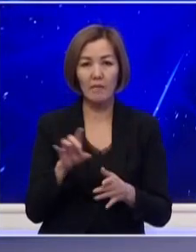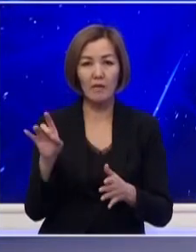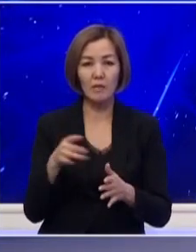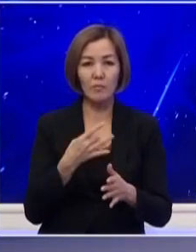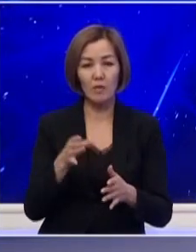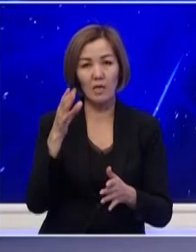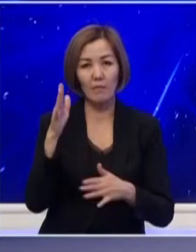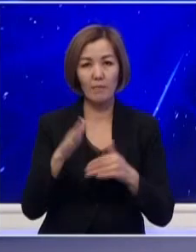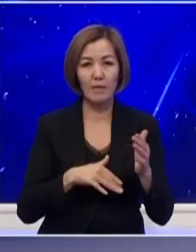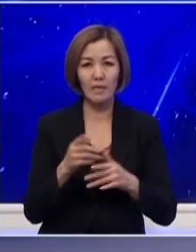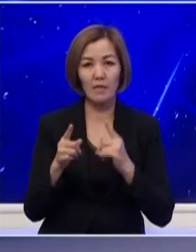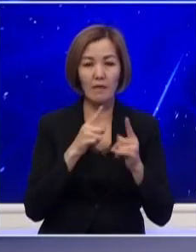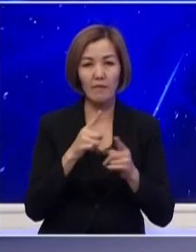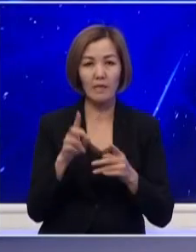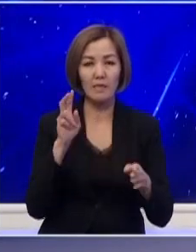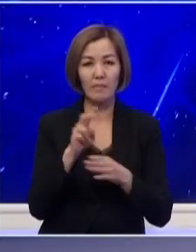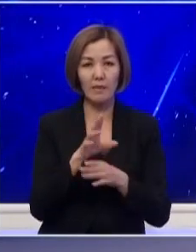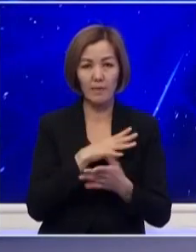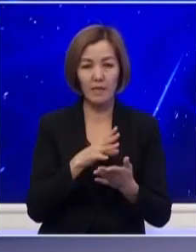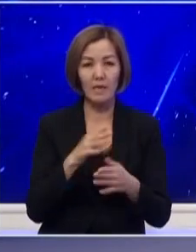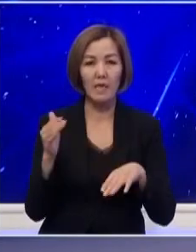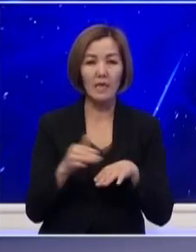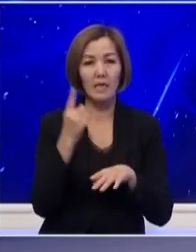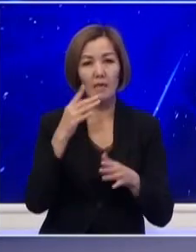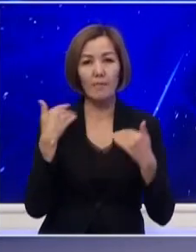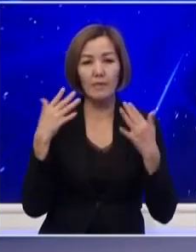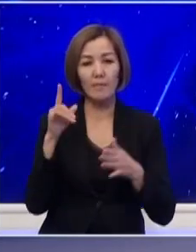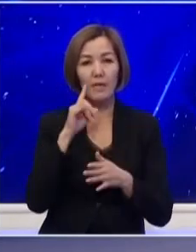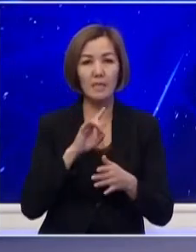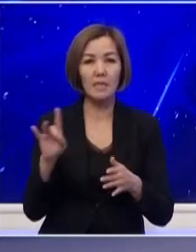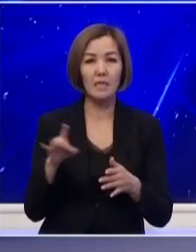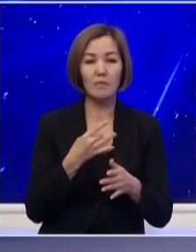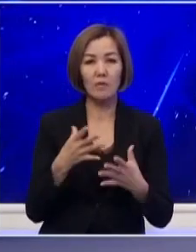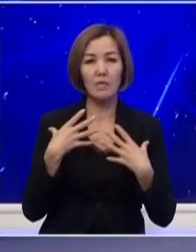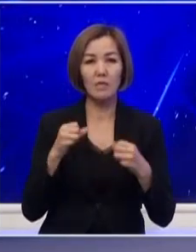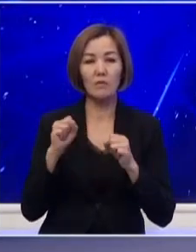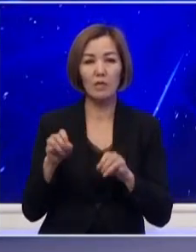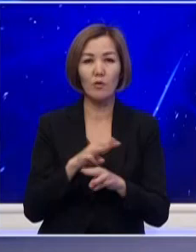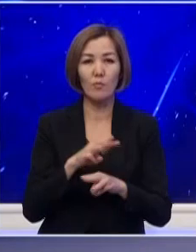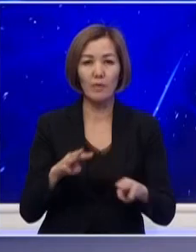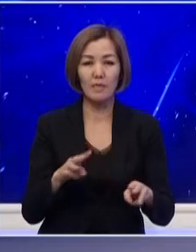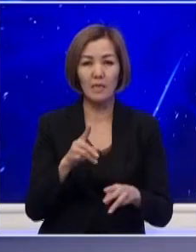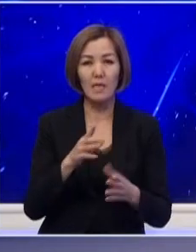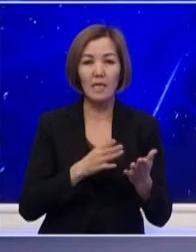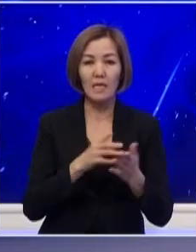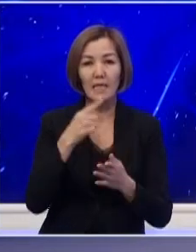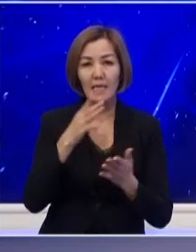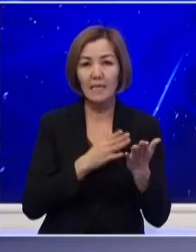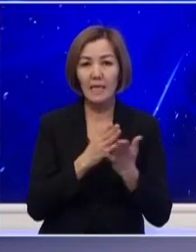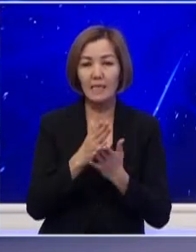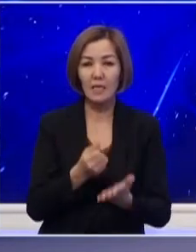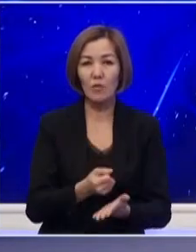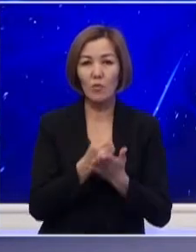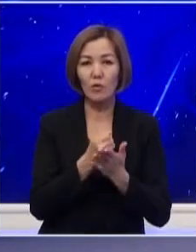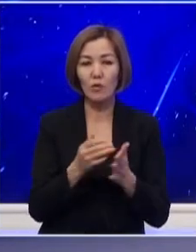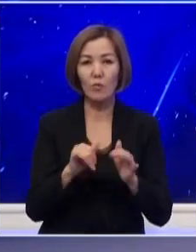Алданғарова республикалық ғылыми-практикалық конференцияда мәлімдеді. Игі бастама Қазақстан Республикасы денсаулық сақтау министрлігінің тіл саясатын